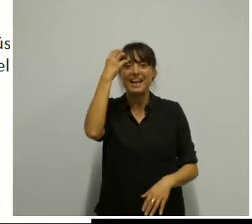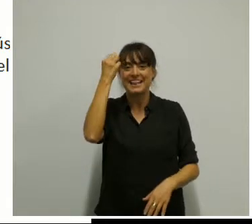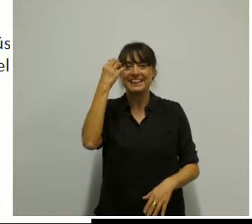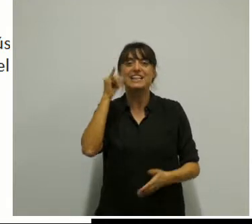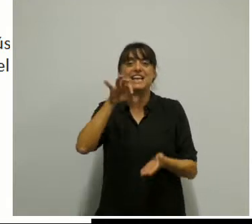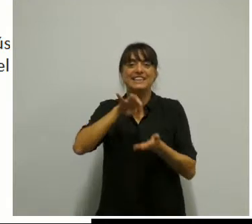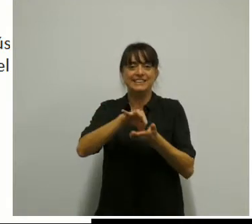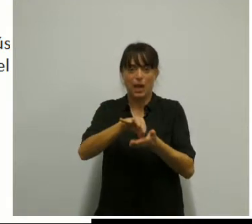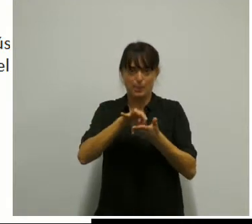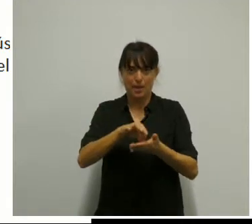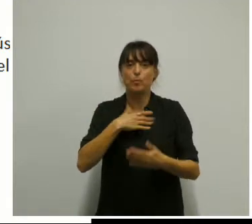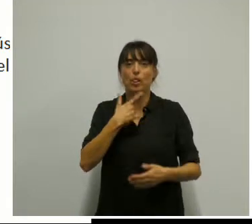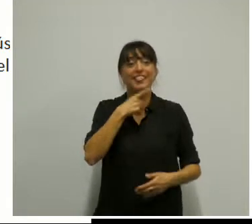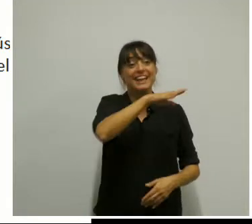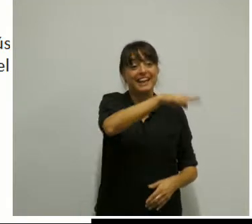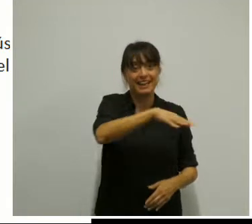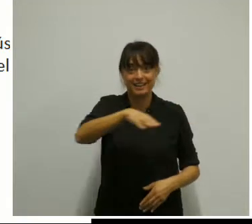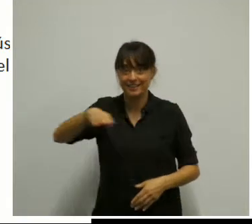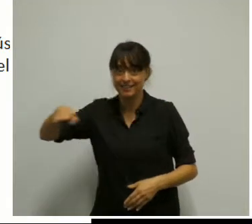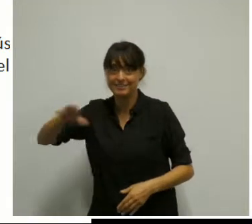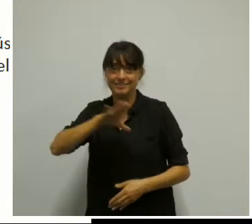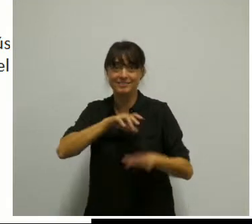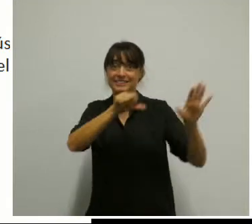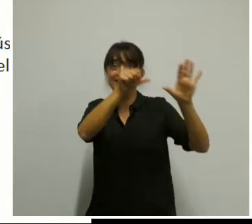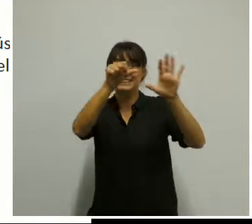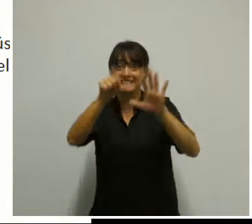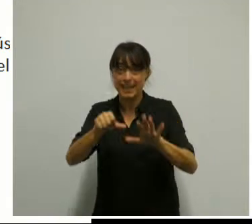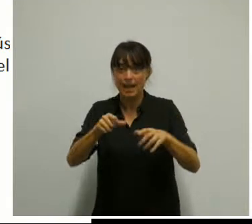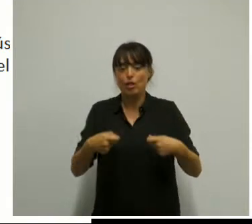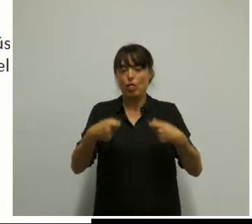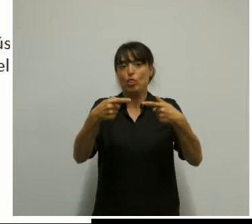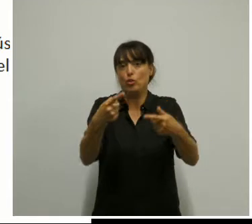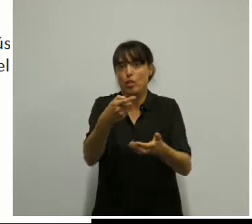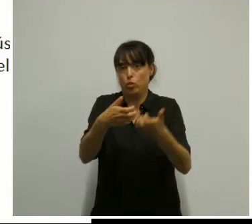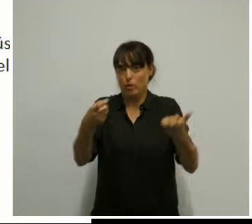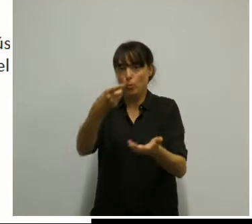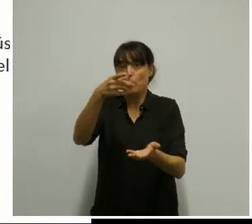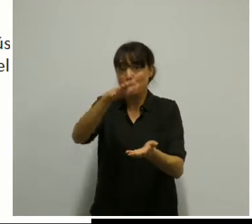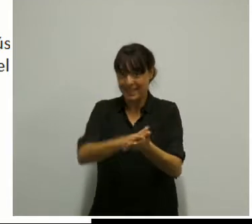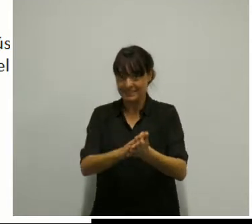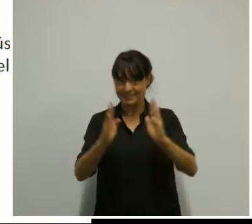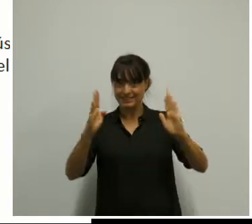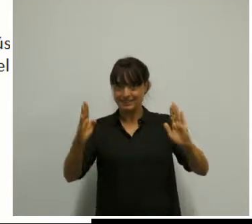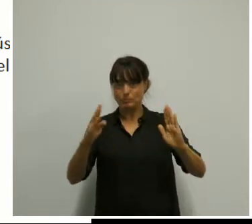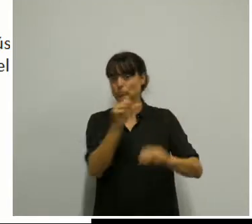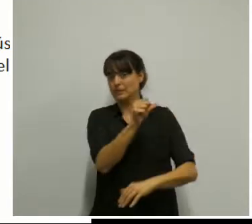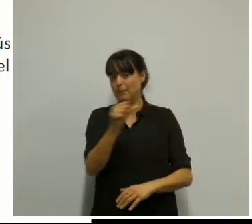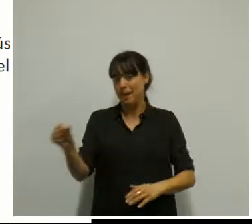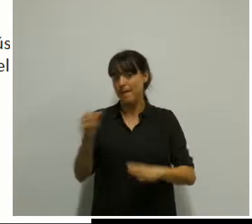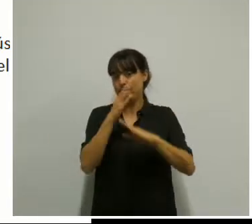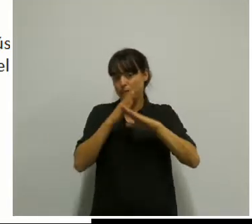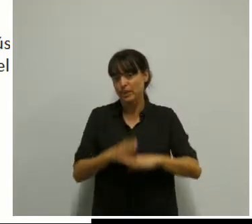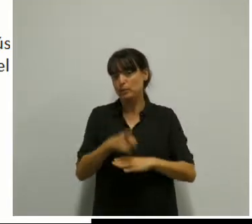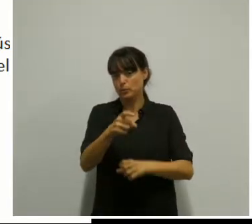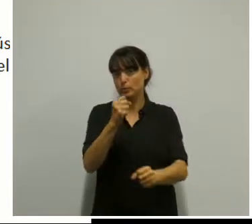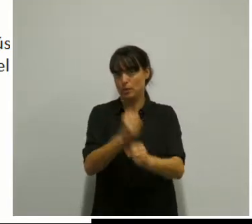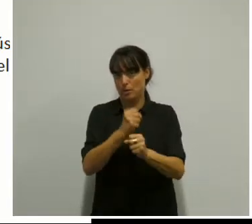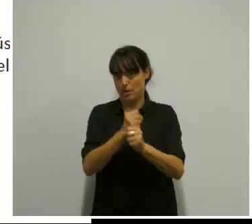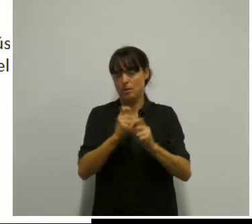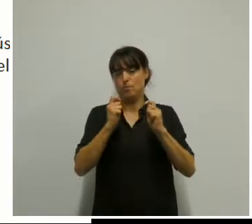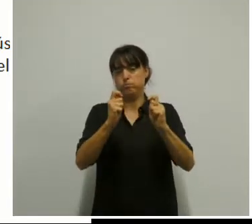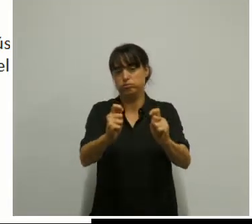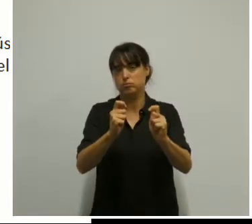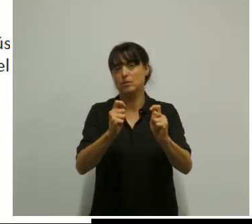el qual els nens i nenes de sisè se'ls va donar durant un mes, cada setmana tenien unes tasques. I doncs què vam fer? La primera tasca